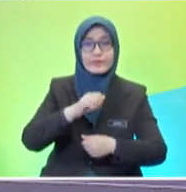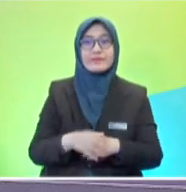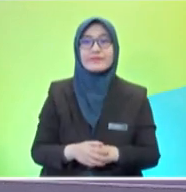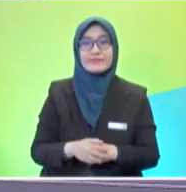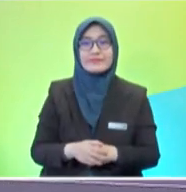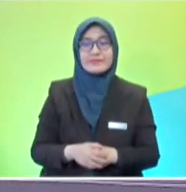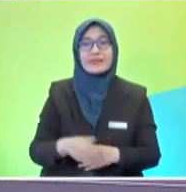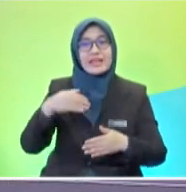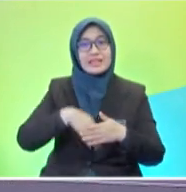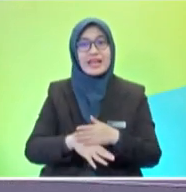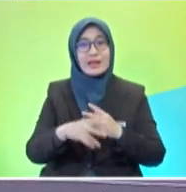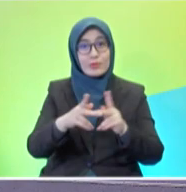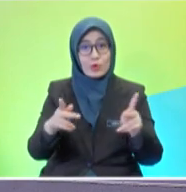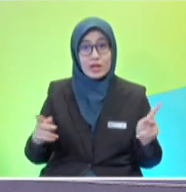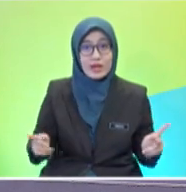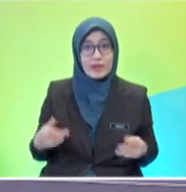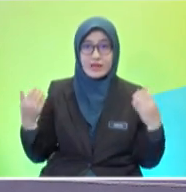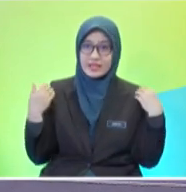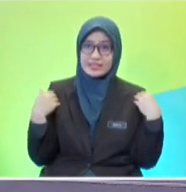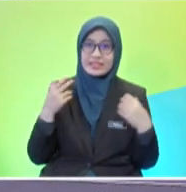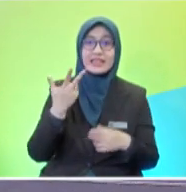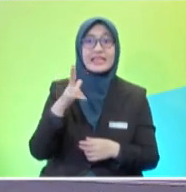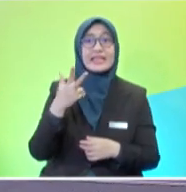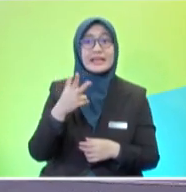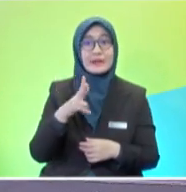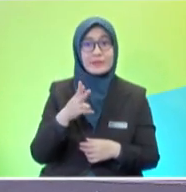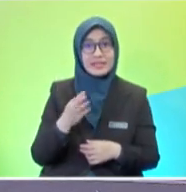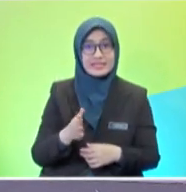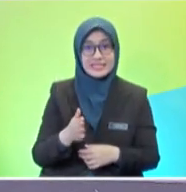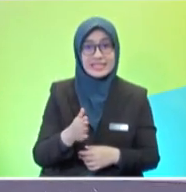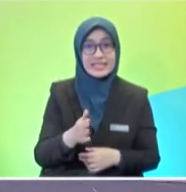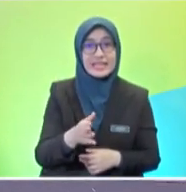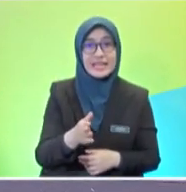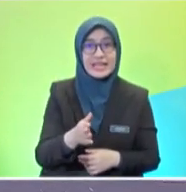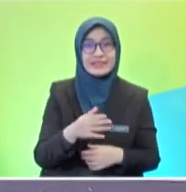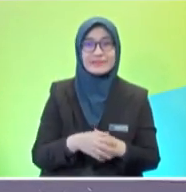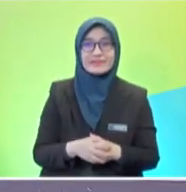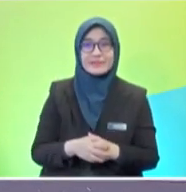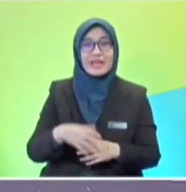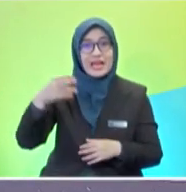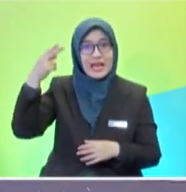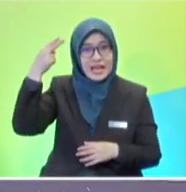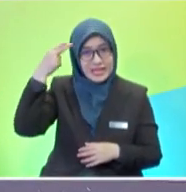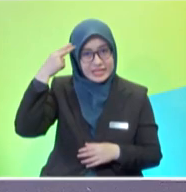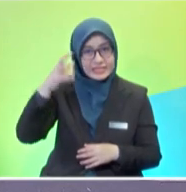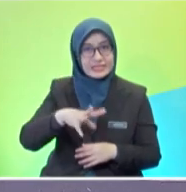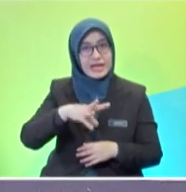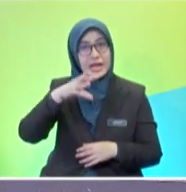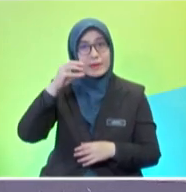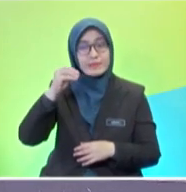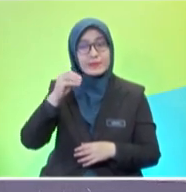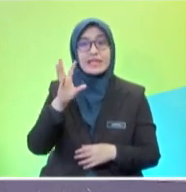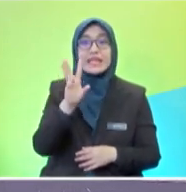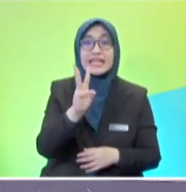belas ikan merah dan Harris mengambil 6 ekor ikan untuk masuk ke dalam